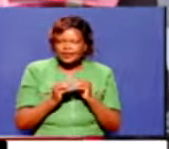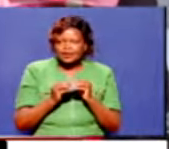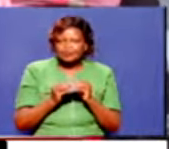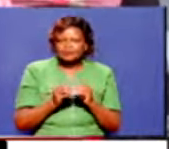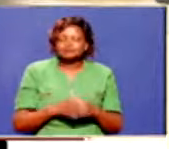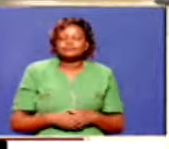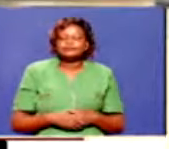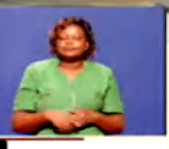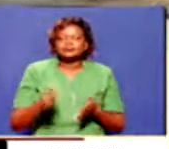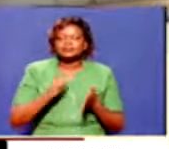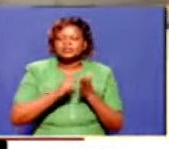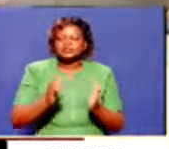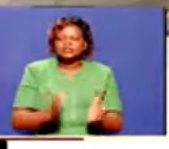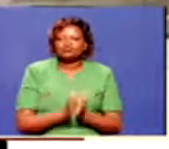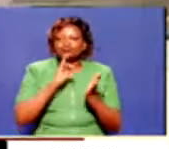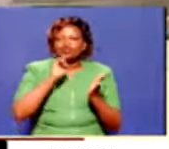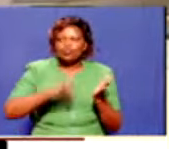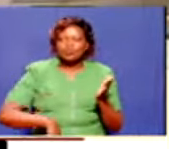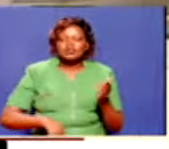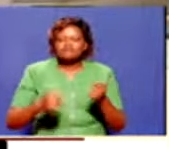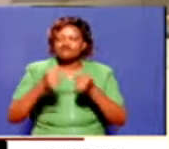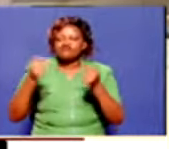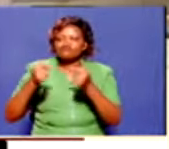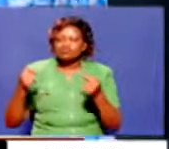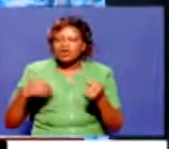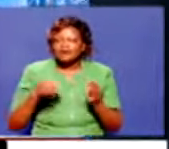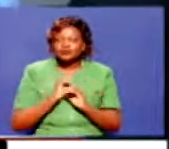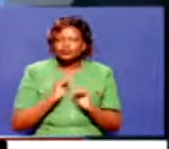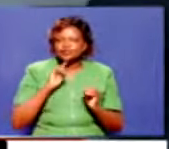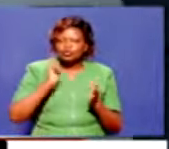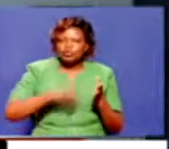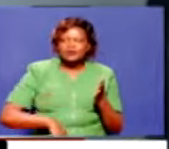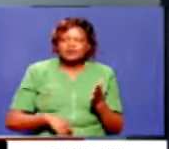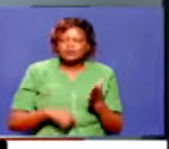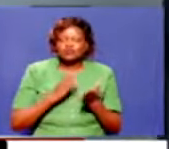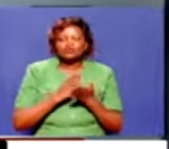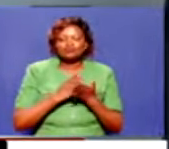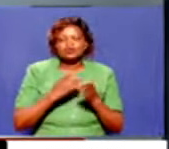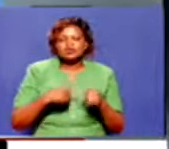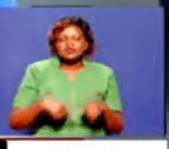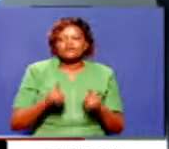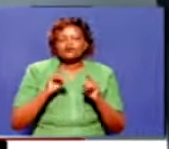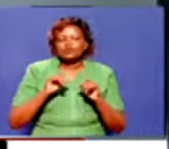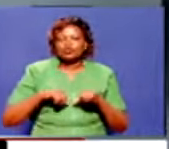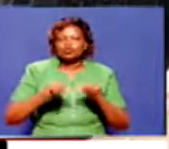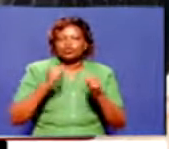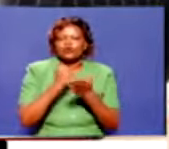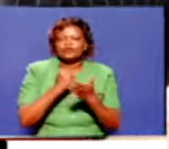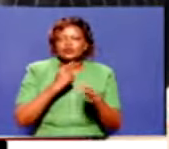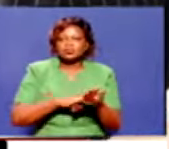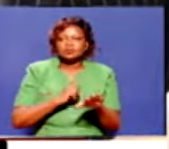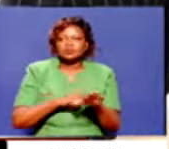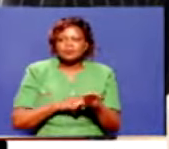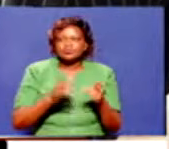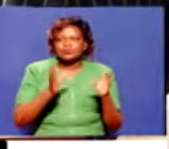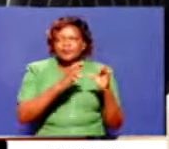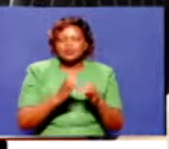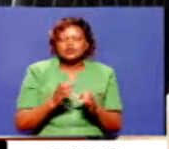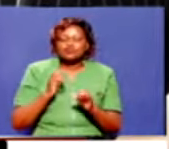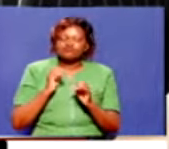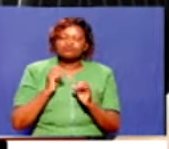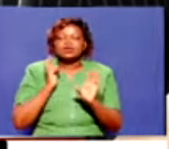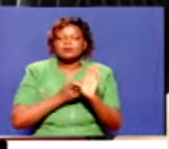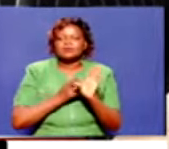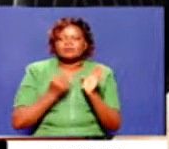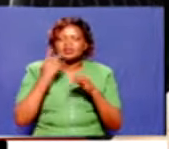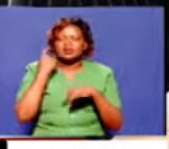Tuju amepuzilia mbali migawanyiko chamani na kueleza imani kwamba bado atakuwa afisini wakati chama hicho kitakaposhiriki kwenye kinyang'anyiro cha uchaguzi